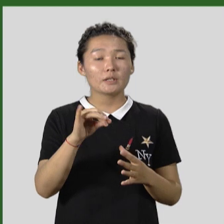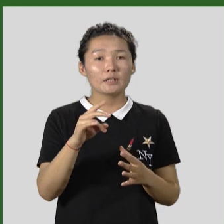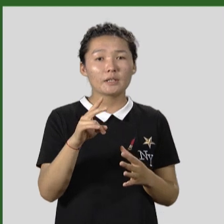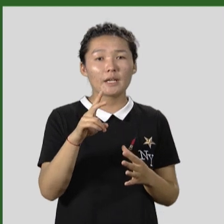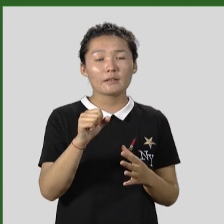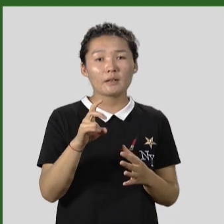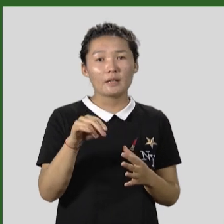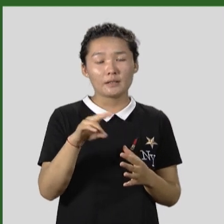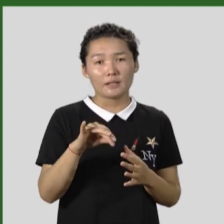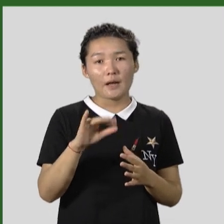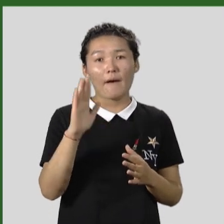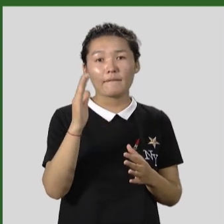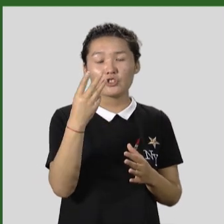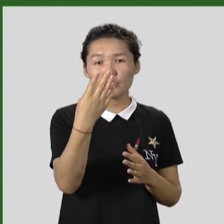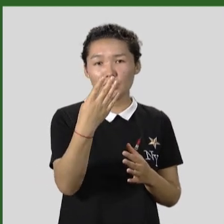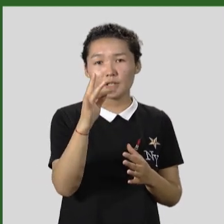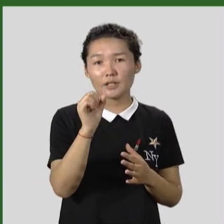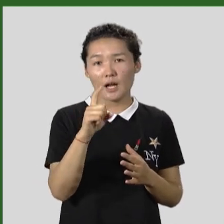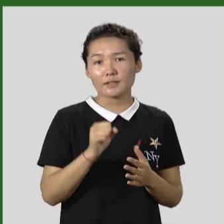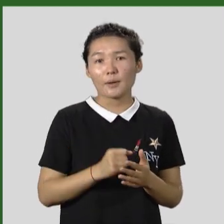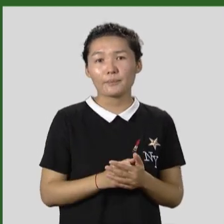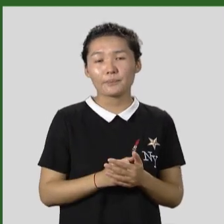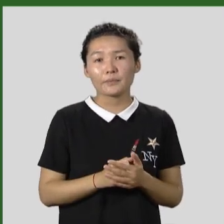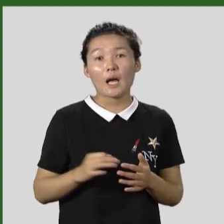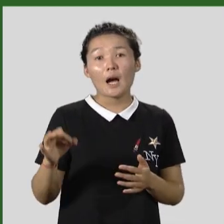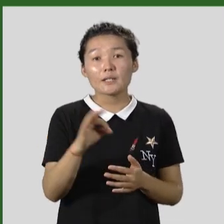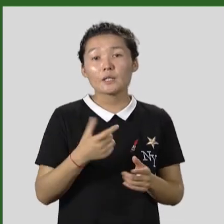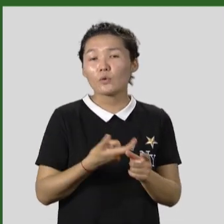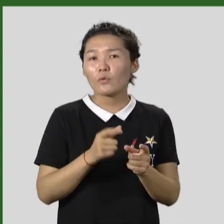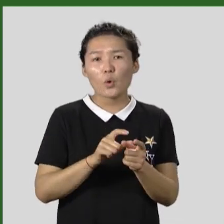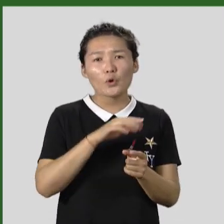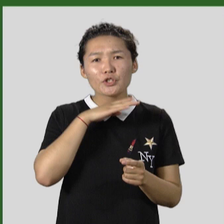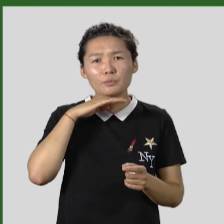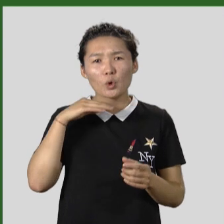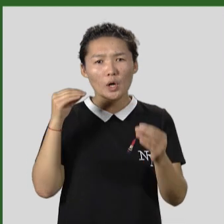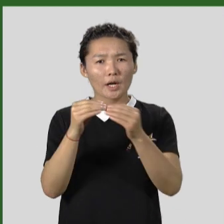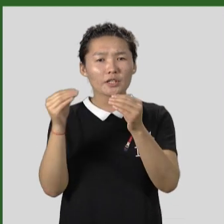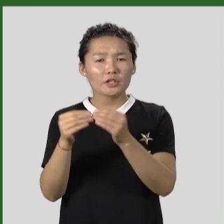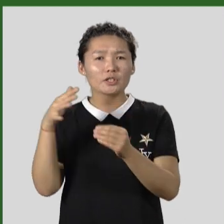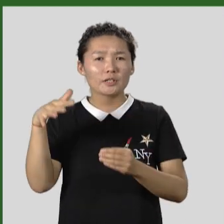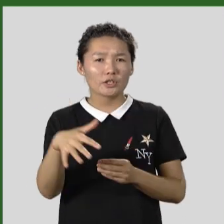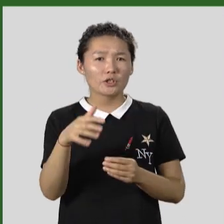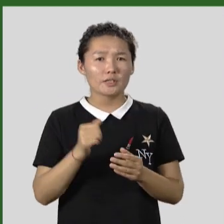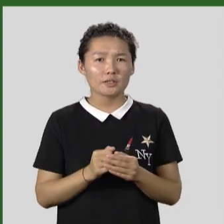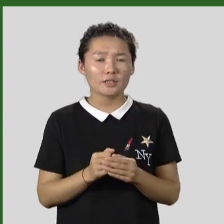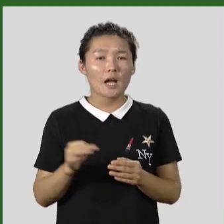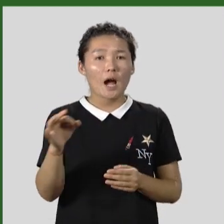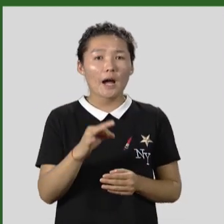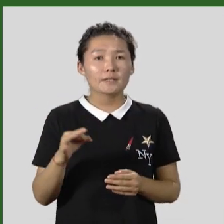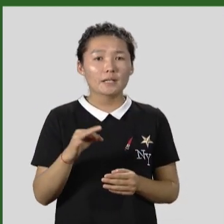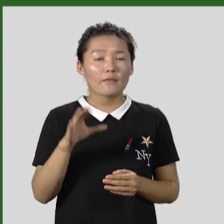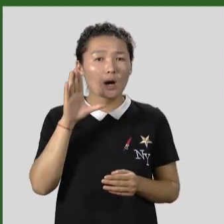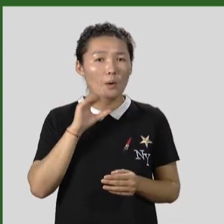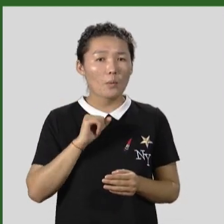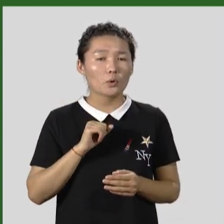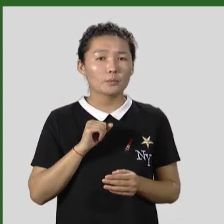4 раза. Островов очень много, десятки тысяч. Острова могут